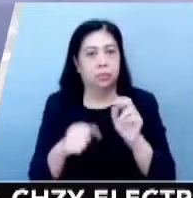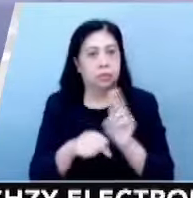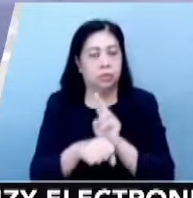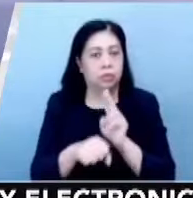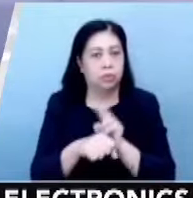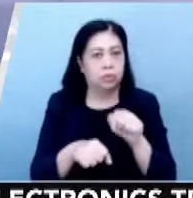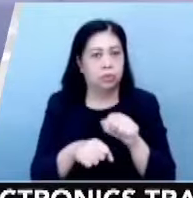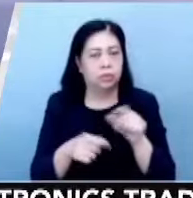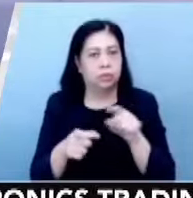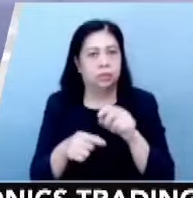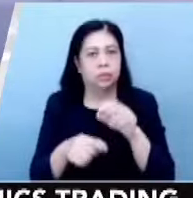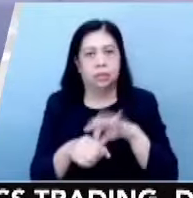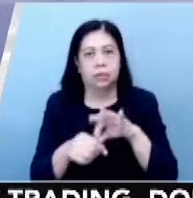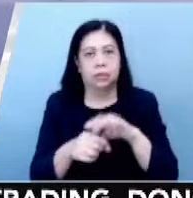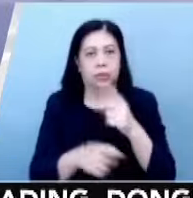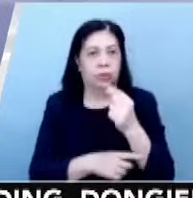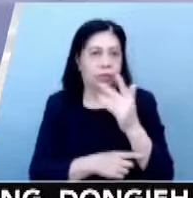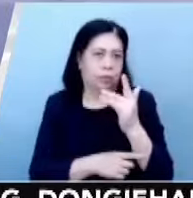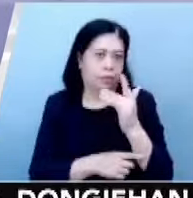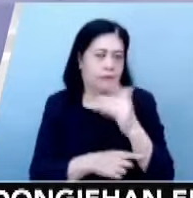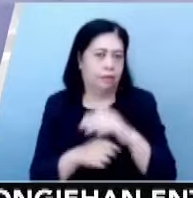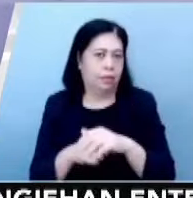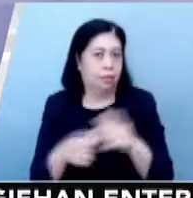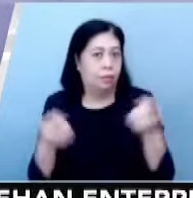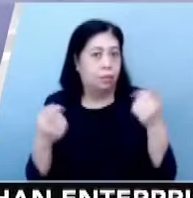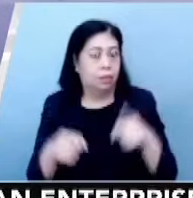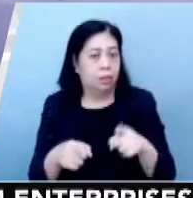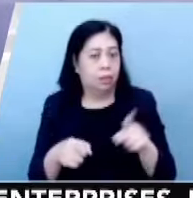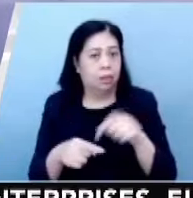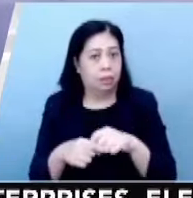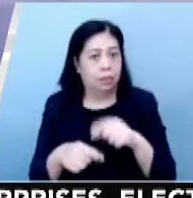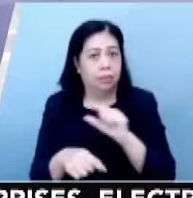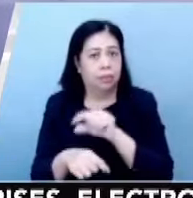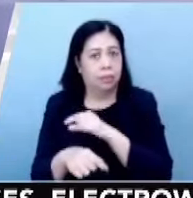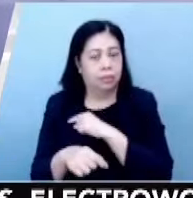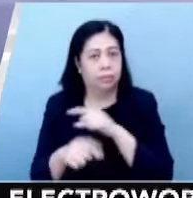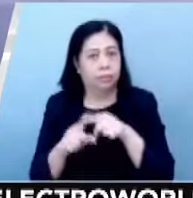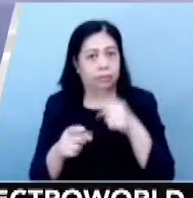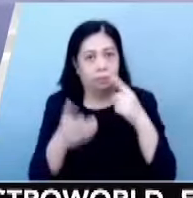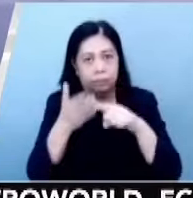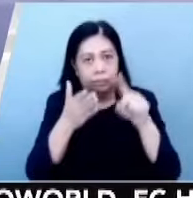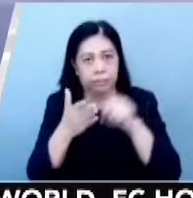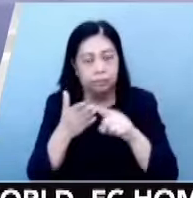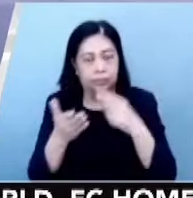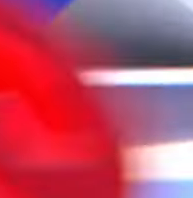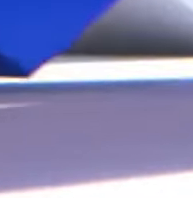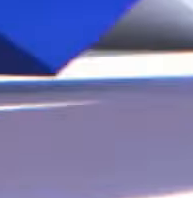eleksyon 2025. Ang kinalabasan ng post-qualification evaluation sa pagtuto ni Sandra